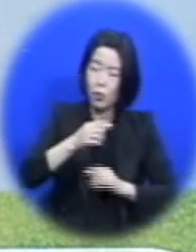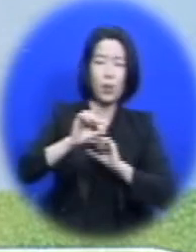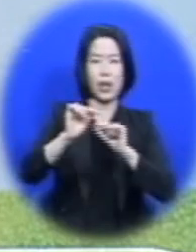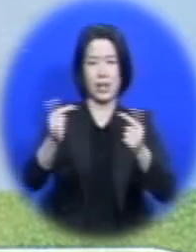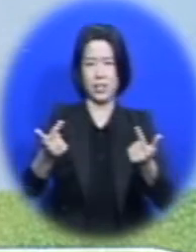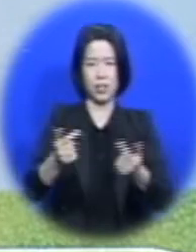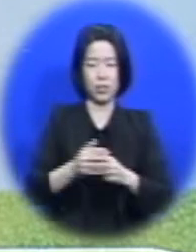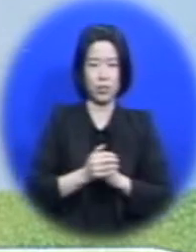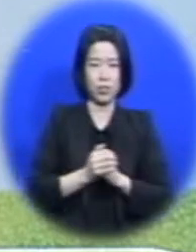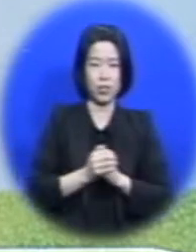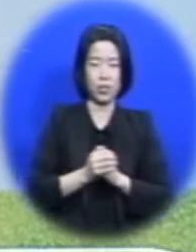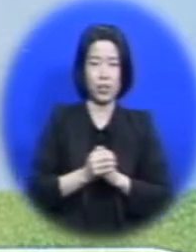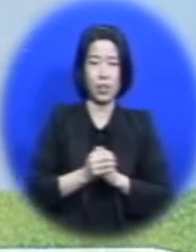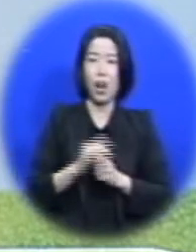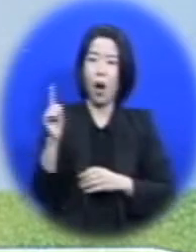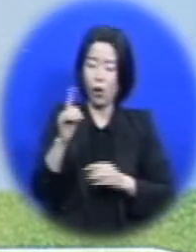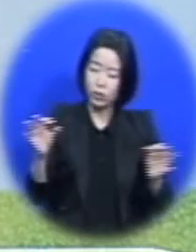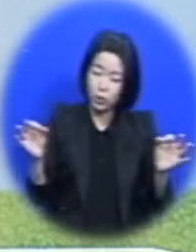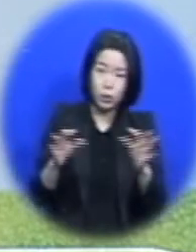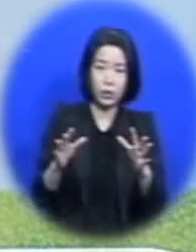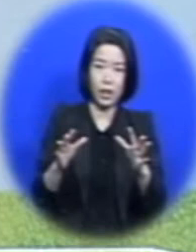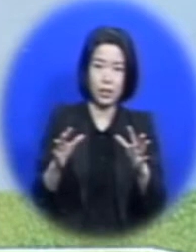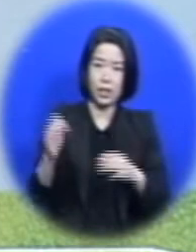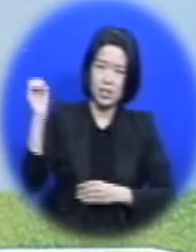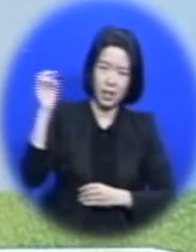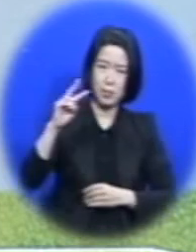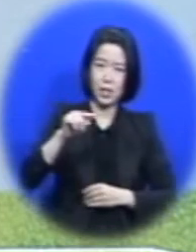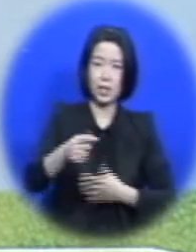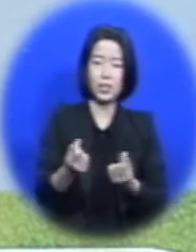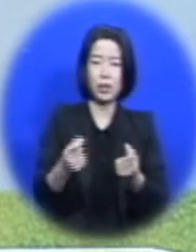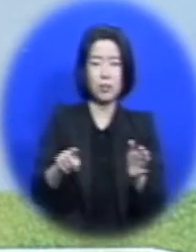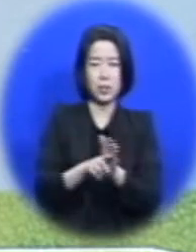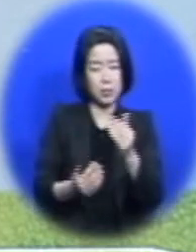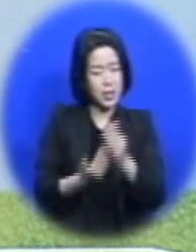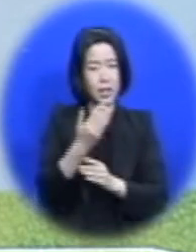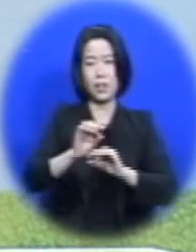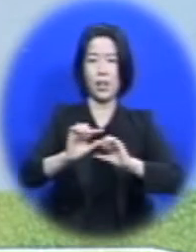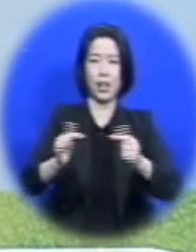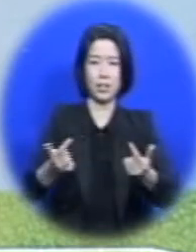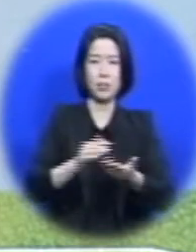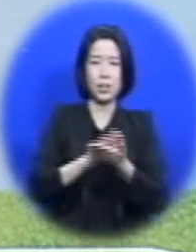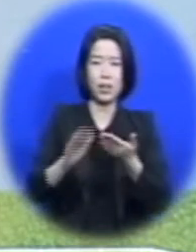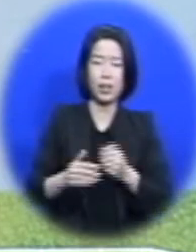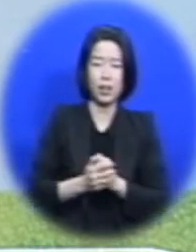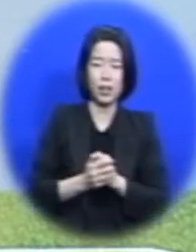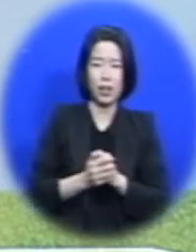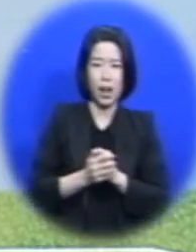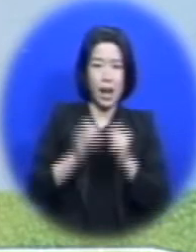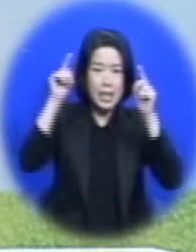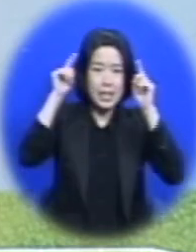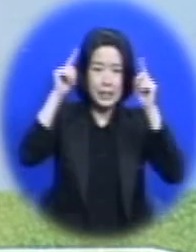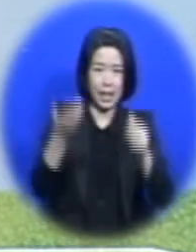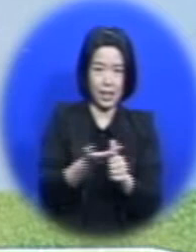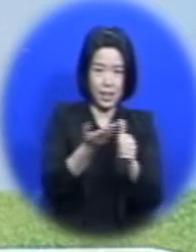아니었어요 어느 순간에 갑자기 그런 믿음이 생기게 아닙니다 목동 시절